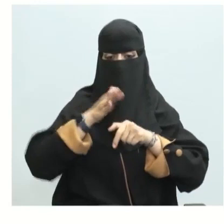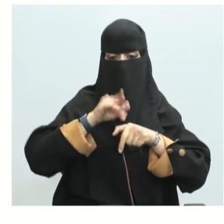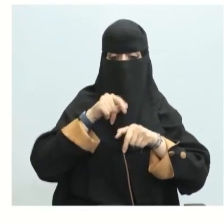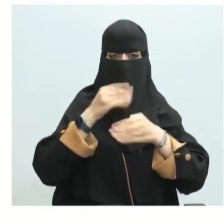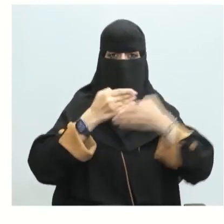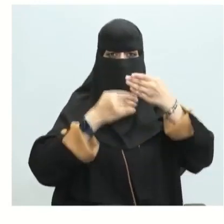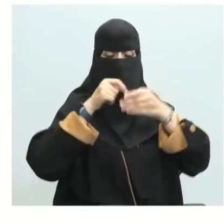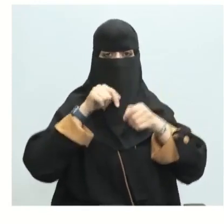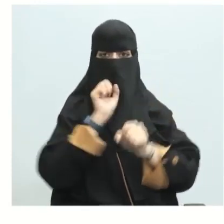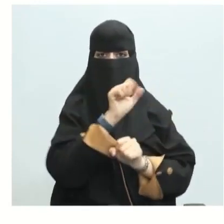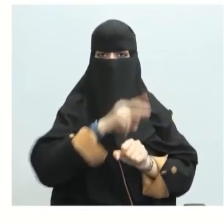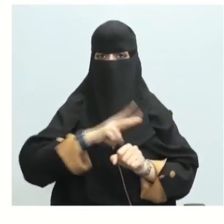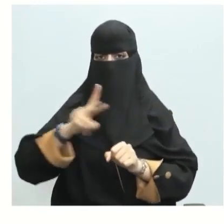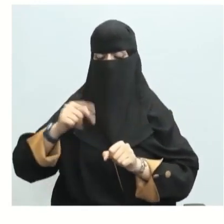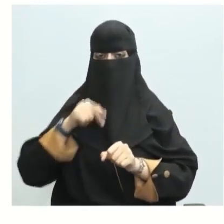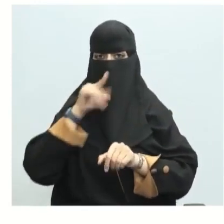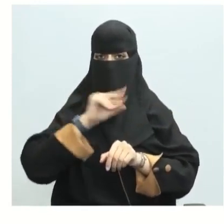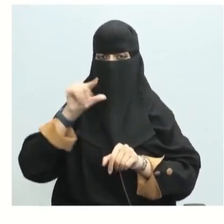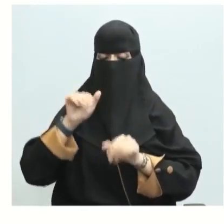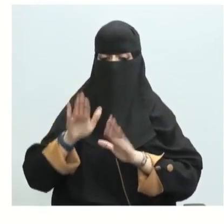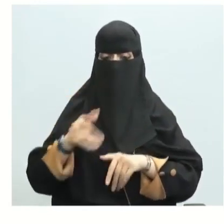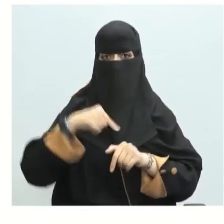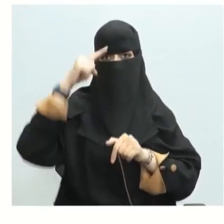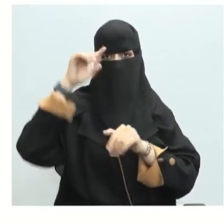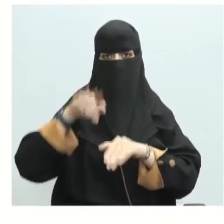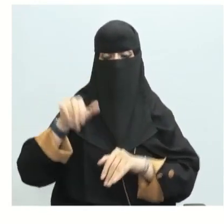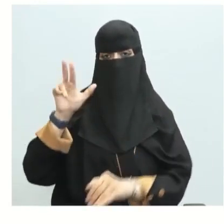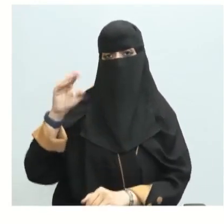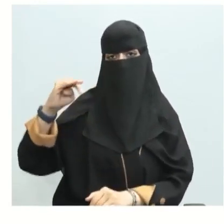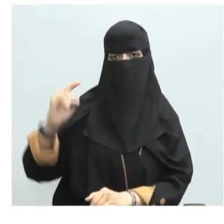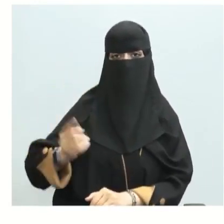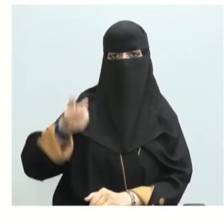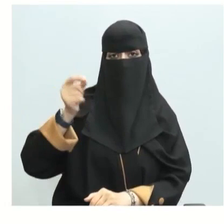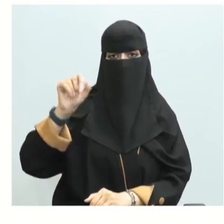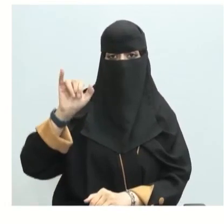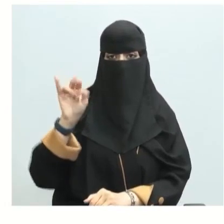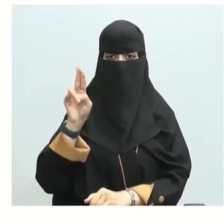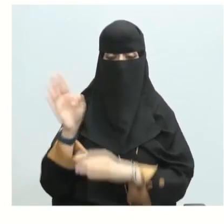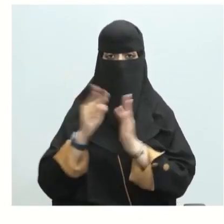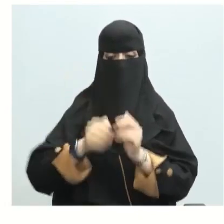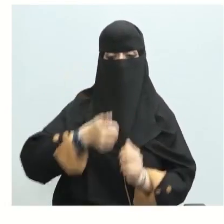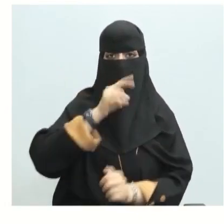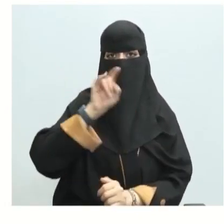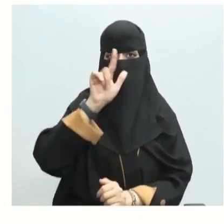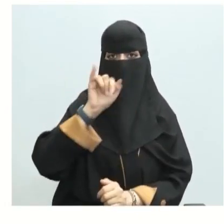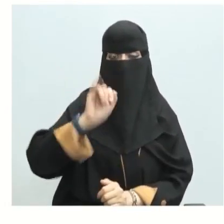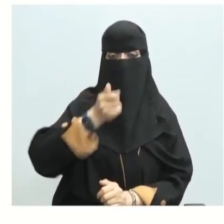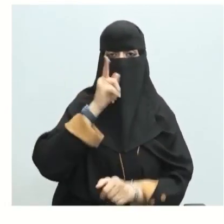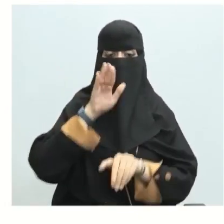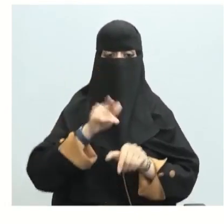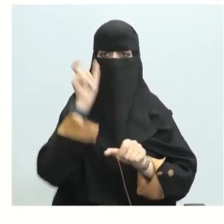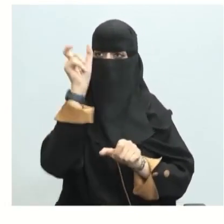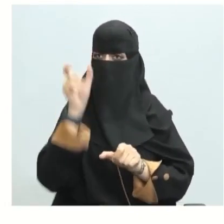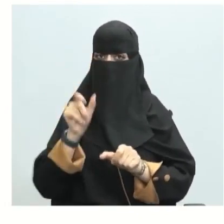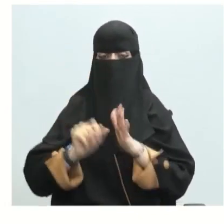وخصائص مختلفه عند الحاله نفسها مثل الجرافيت والالماس المفردات الجديده اليوم باذن الله